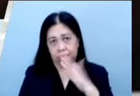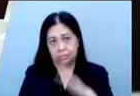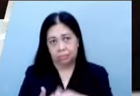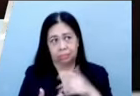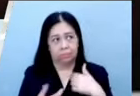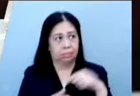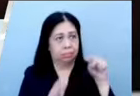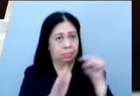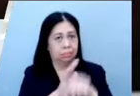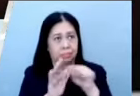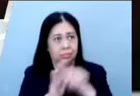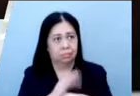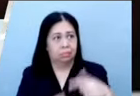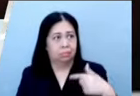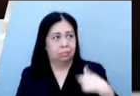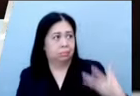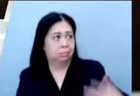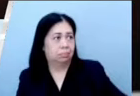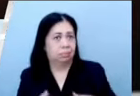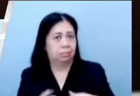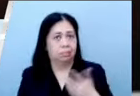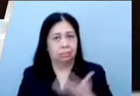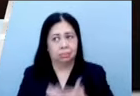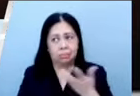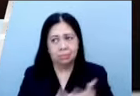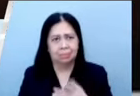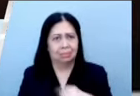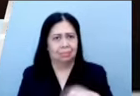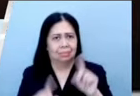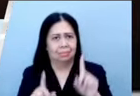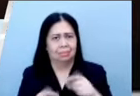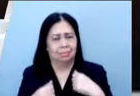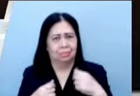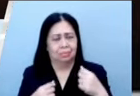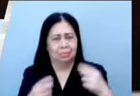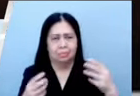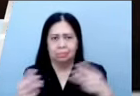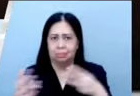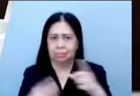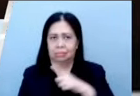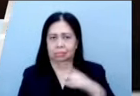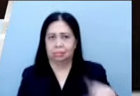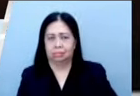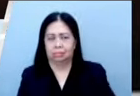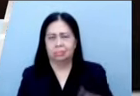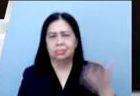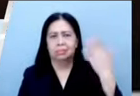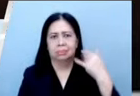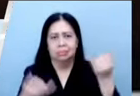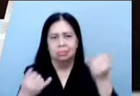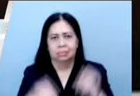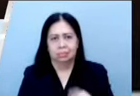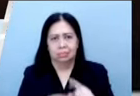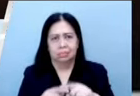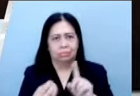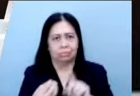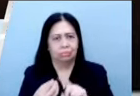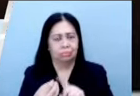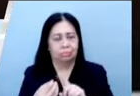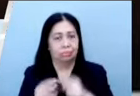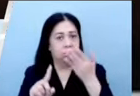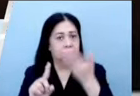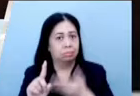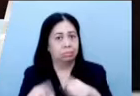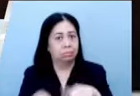korap, abusado, taksil at isang warlord. Bukod sa mga dati ng isyong ibinato laban sa kanya o sa Department